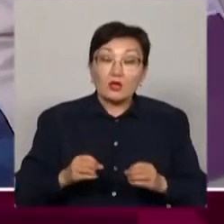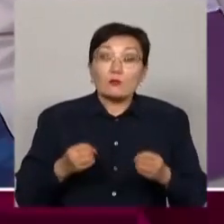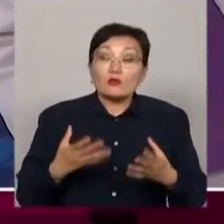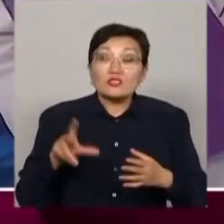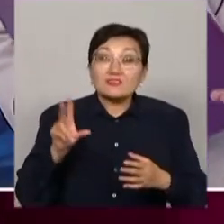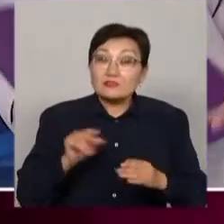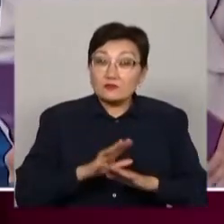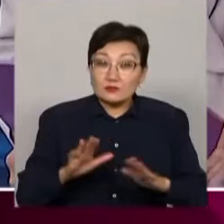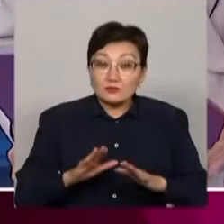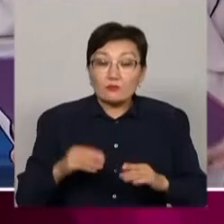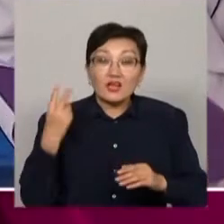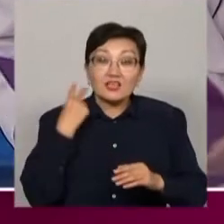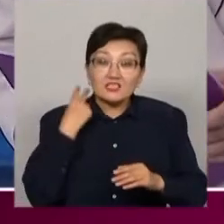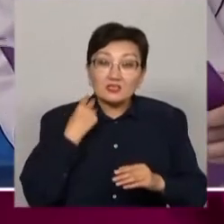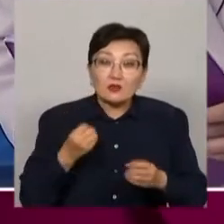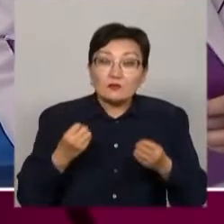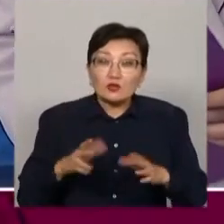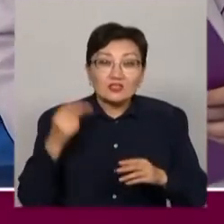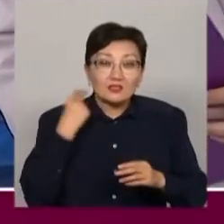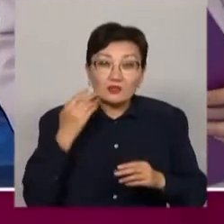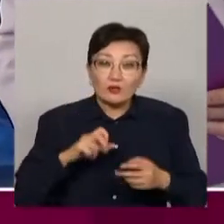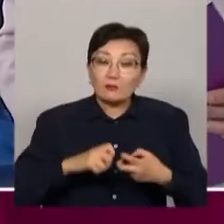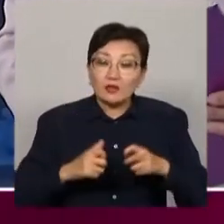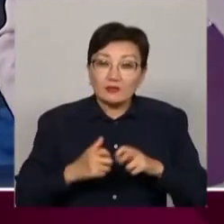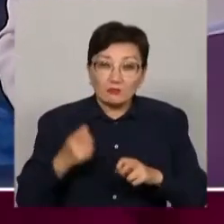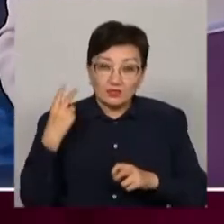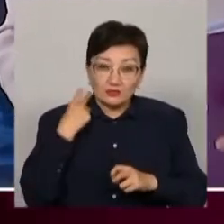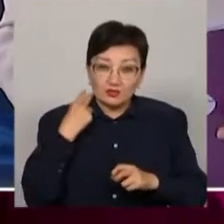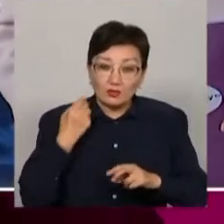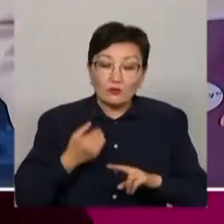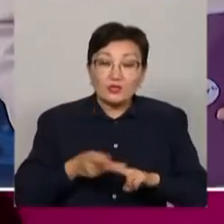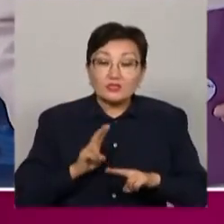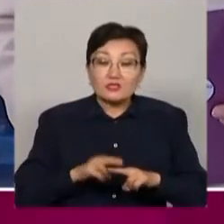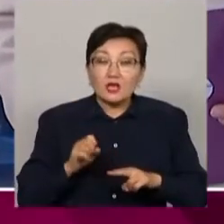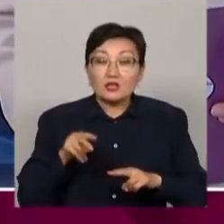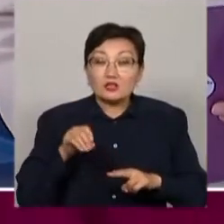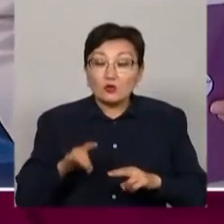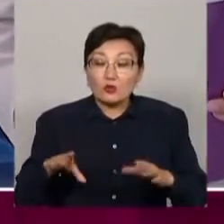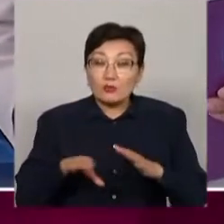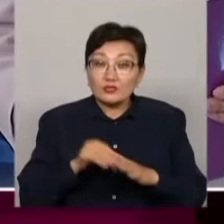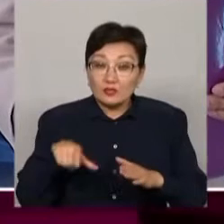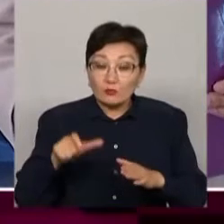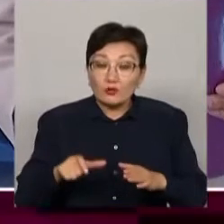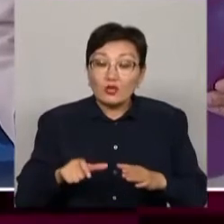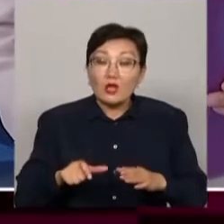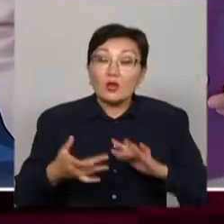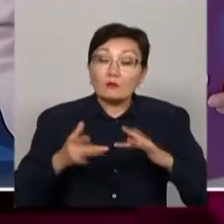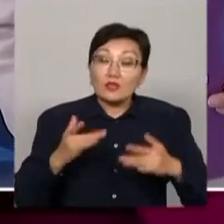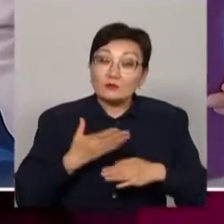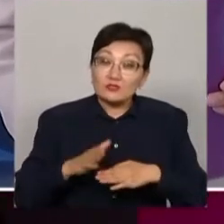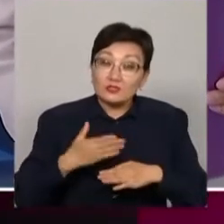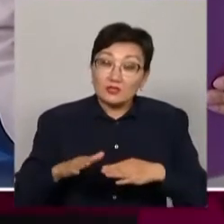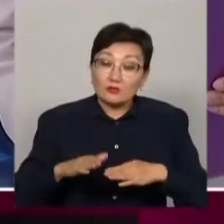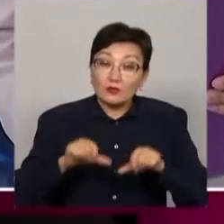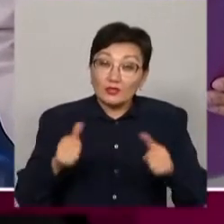емес, мұның бәрі қарыз, жай қарыз емес, проблемалық қарыз. Бұған дейін Ақжол фракциясының депутаттары мәжілісте онлайн кредиттеуге